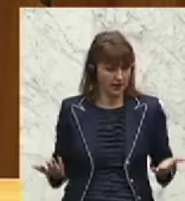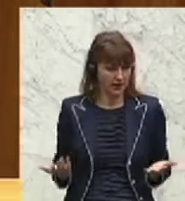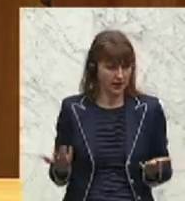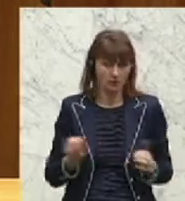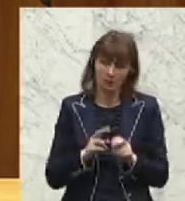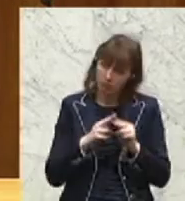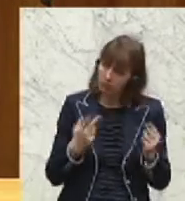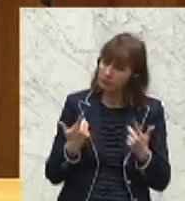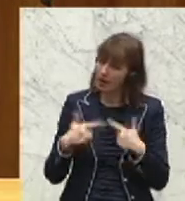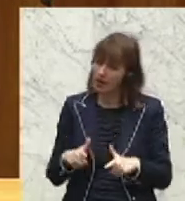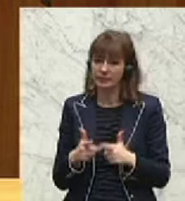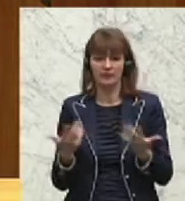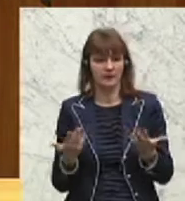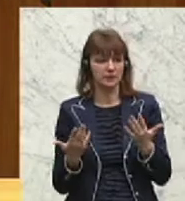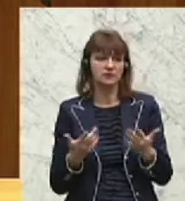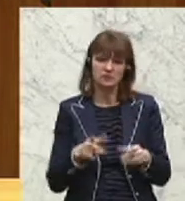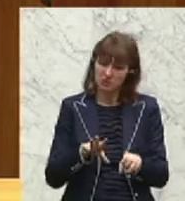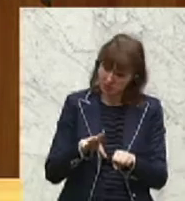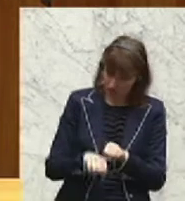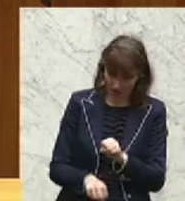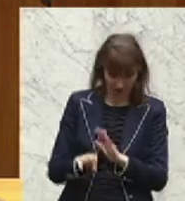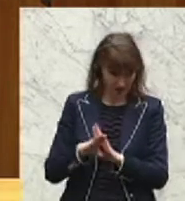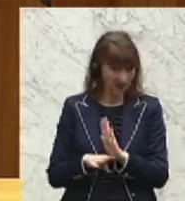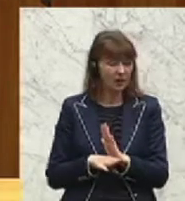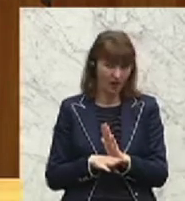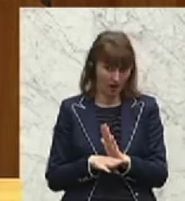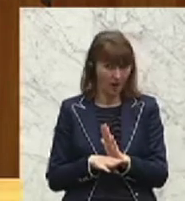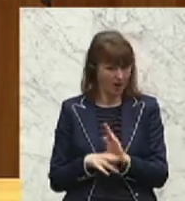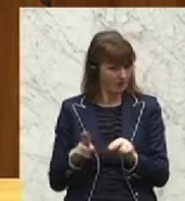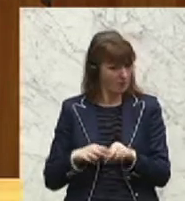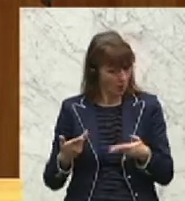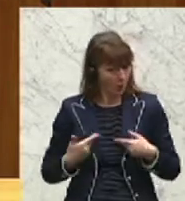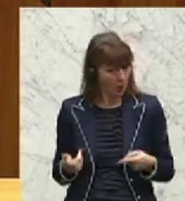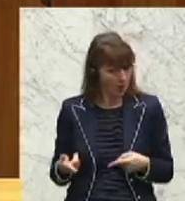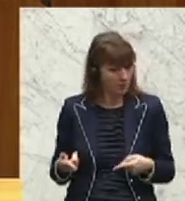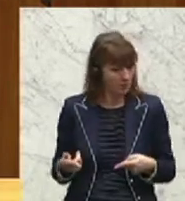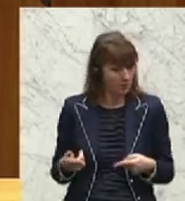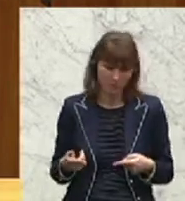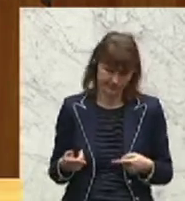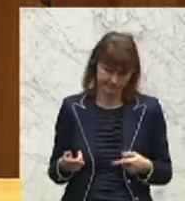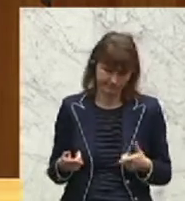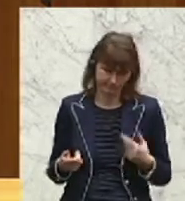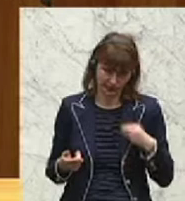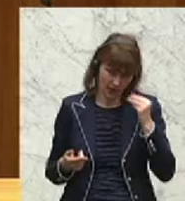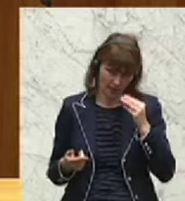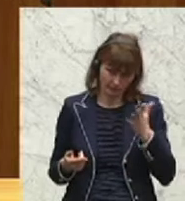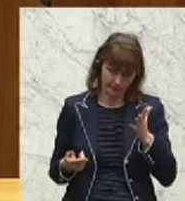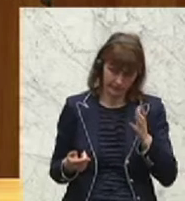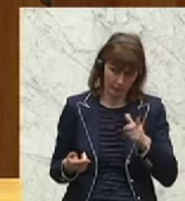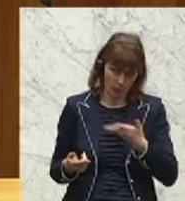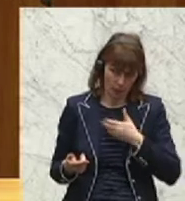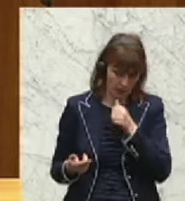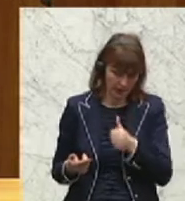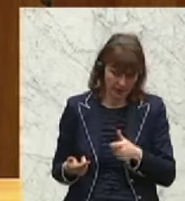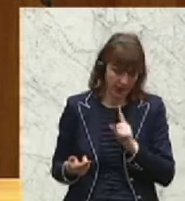zu den Ländern. Auch die strengsten Regeln, sollten wir sie kriegen, es ist ja zu befürchten, dass das gar nicht so ist, werden nichts helfen, es ist alles